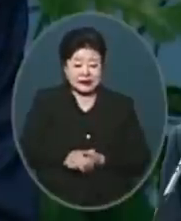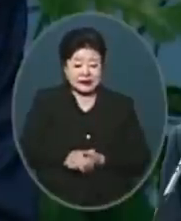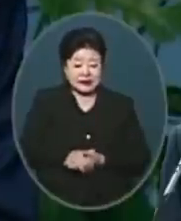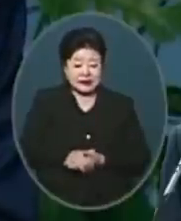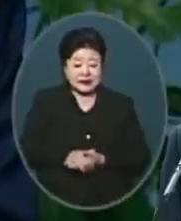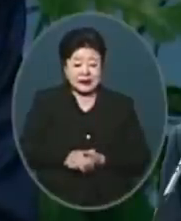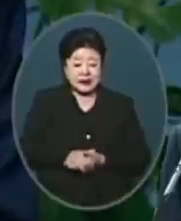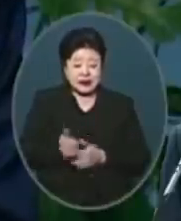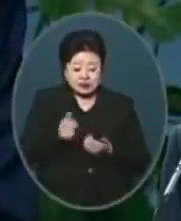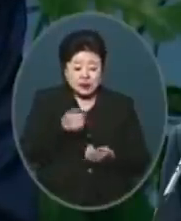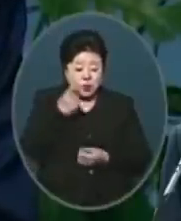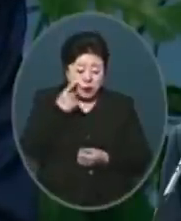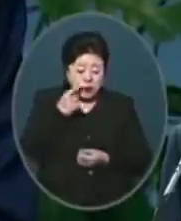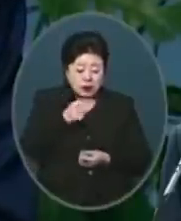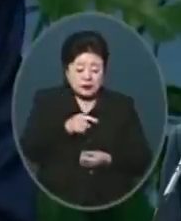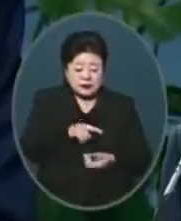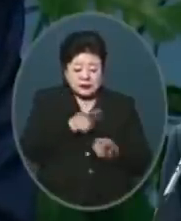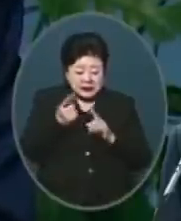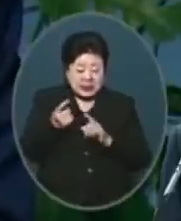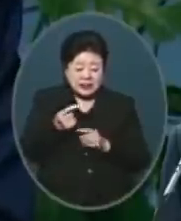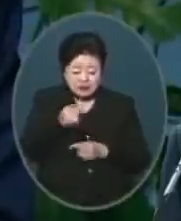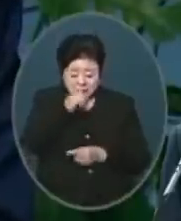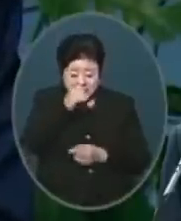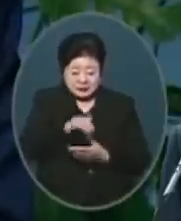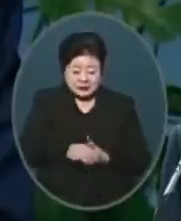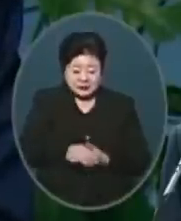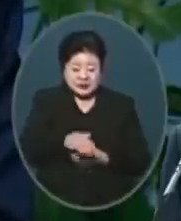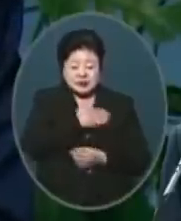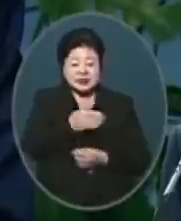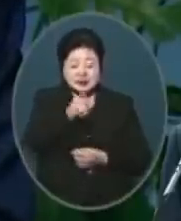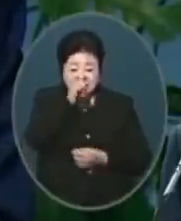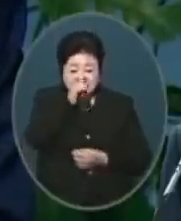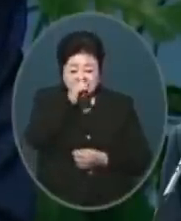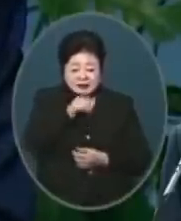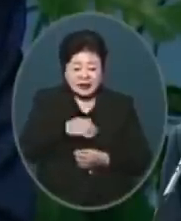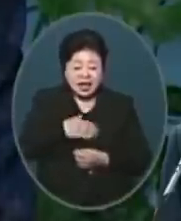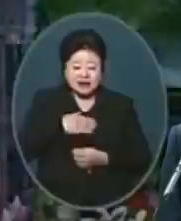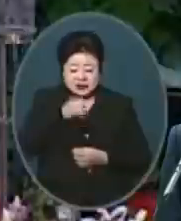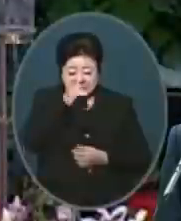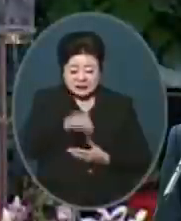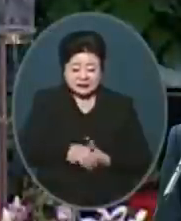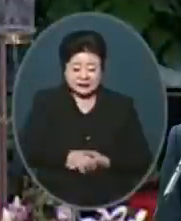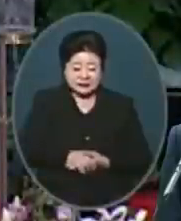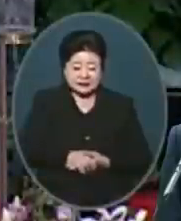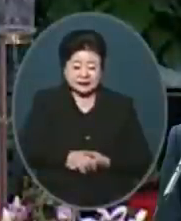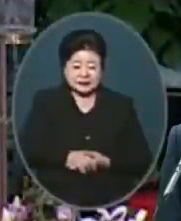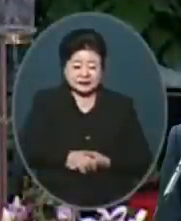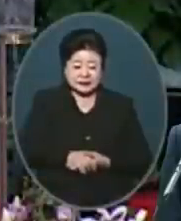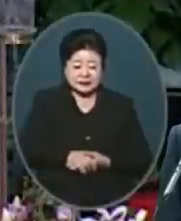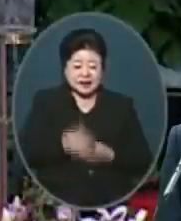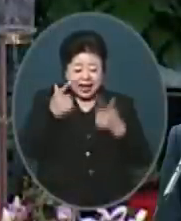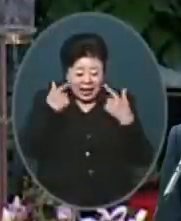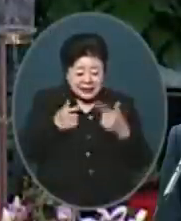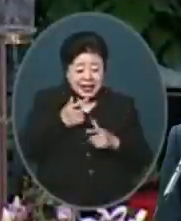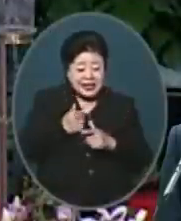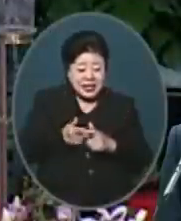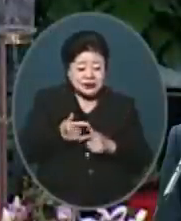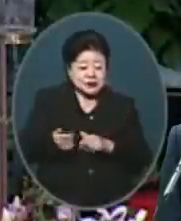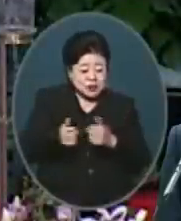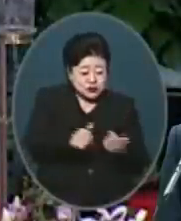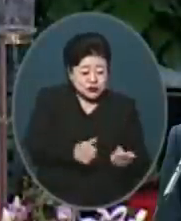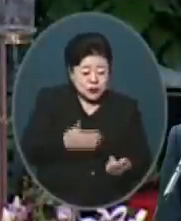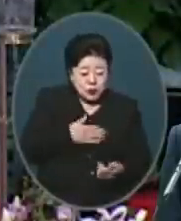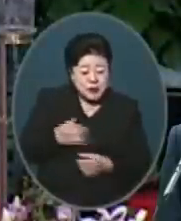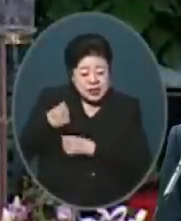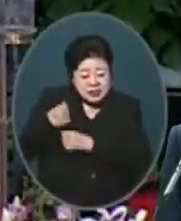와서 죽어보면 예수님은 살리니까 살리는 능력이 예수님께 있다는 것입니다. 우리가 항상 예수의 죽음을